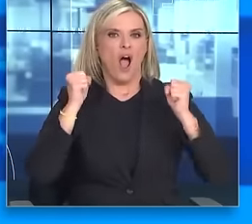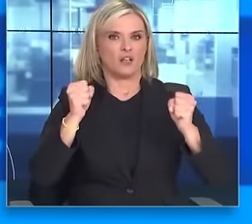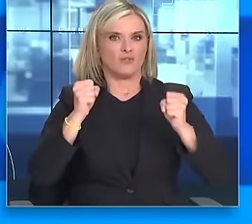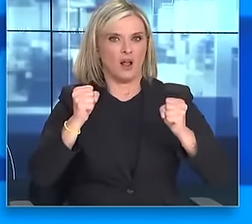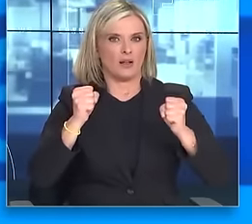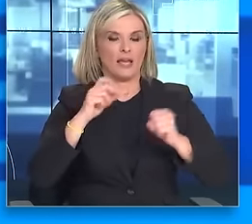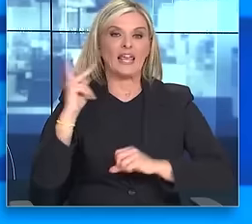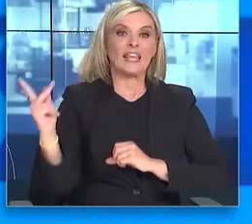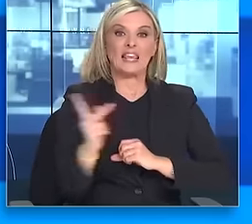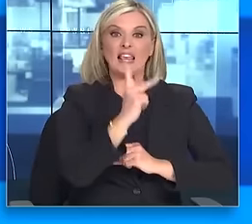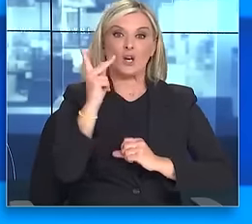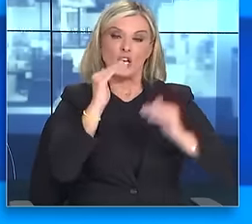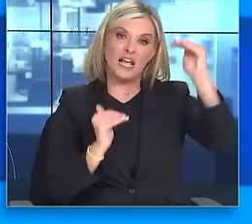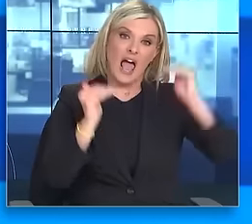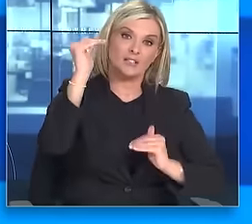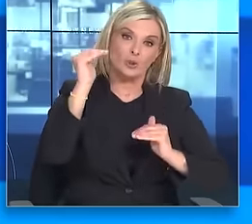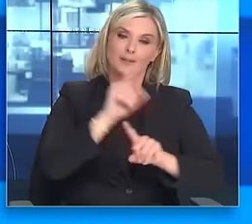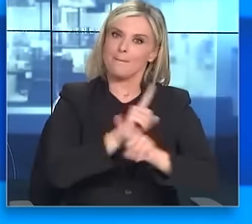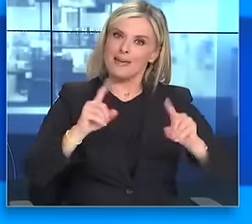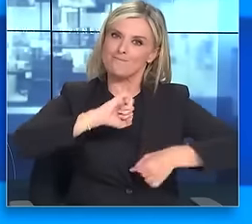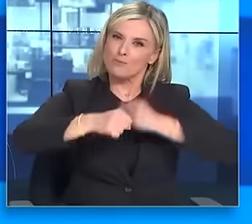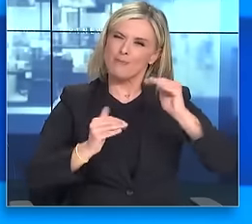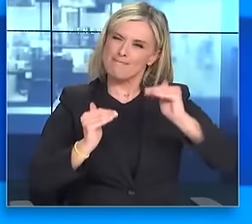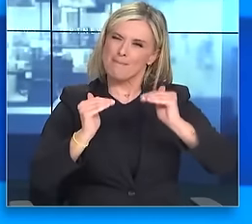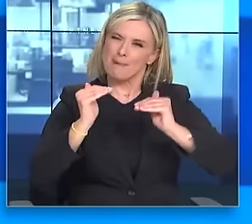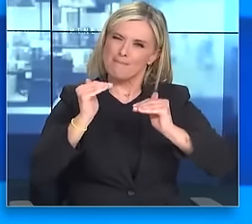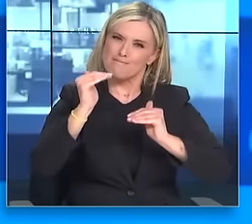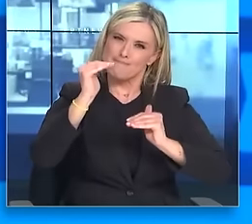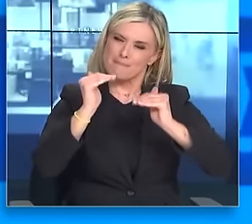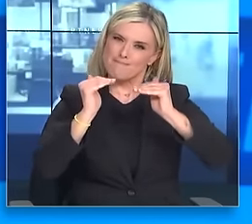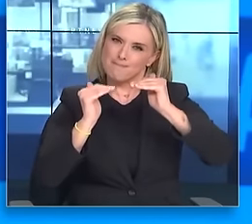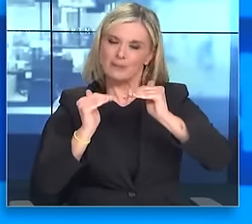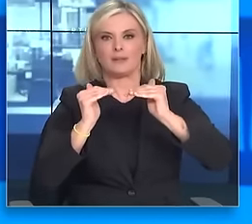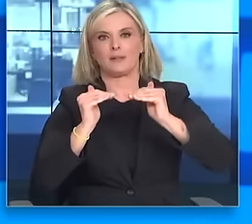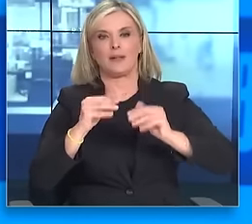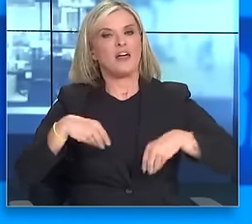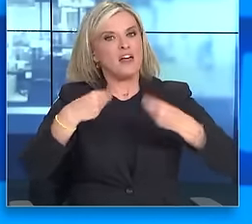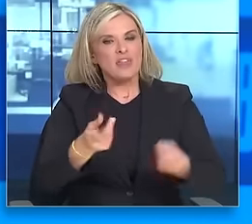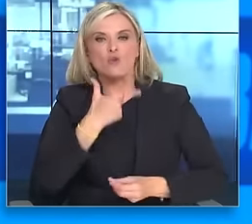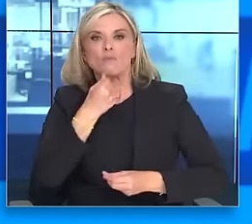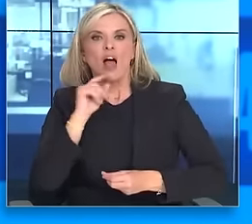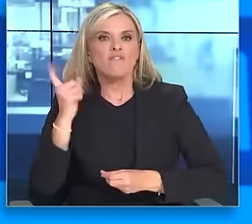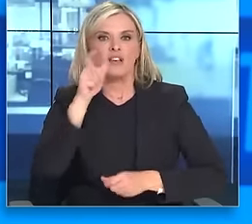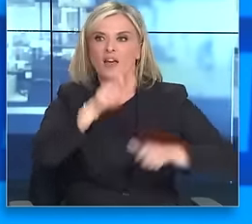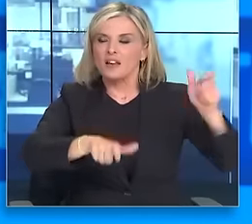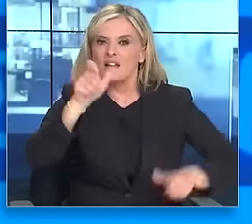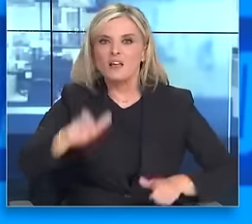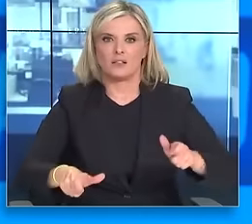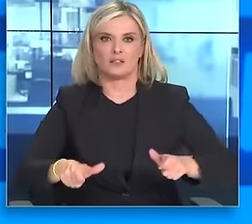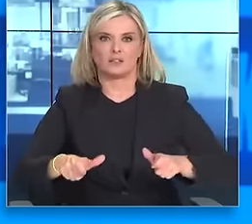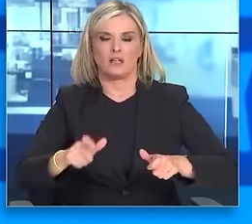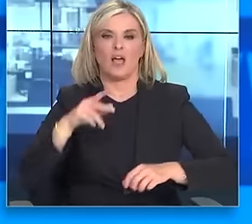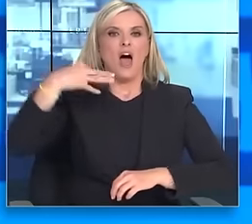κοινωνικές ανισότητες, οι οποίες υπάρχουν σήμερα και να δίνουμε ευκαιρίες, πραγματικές ευκαιρίες, στους ασθενέστερους να μπορούν να